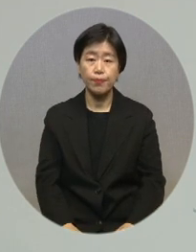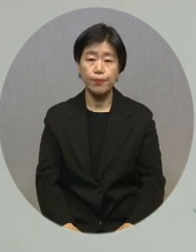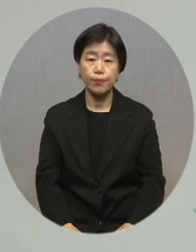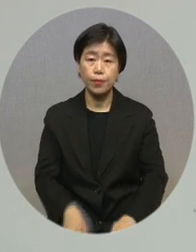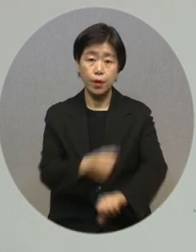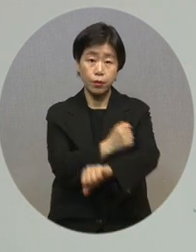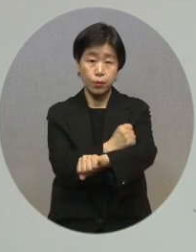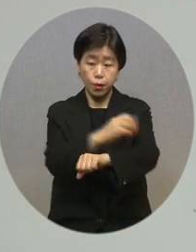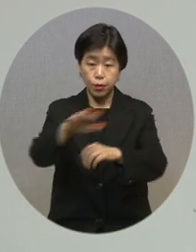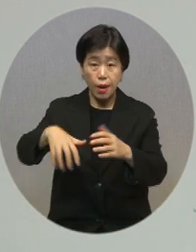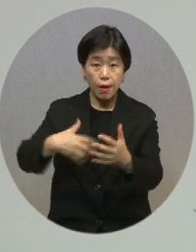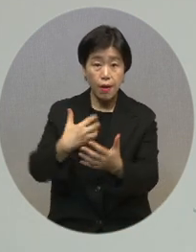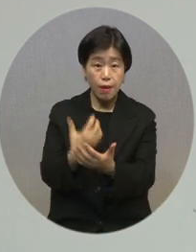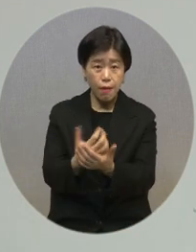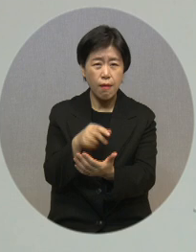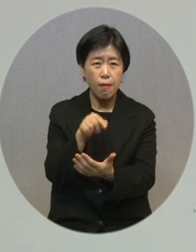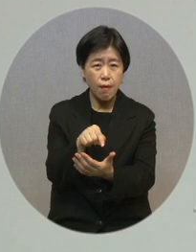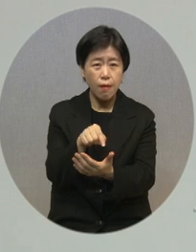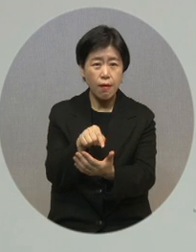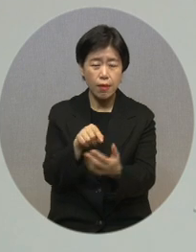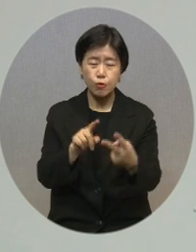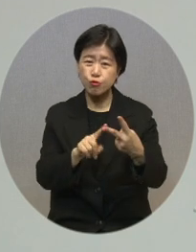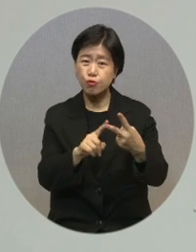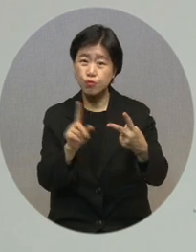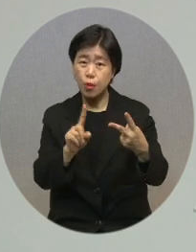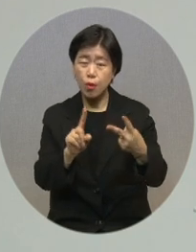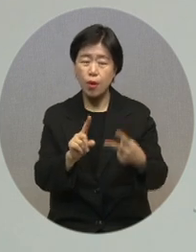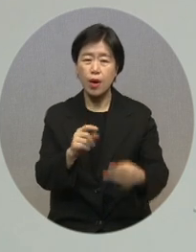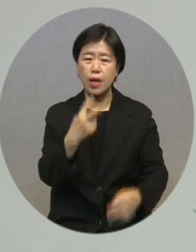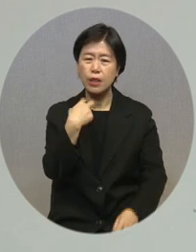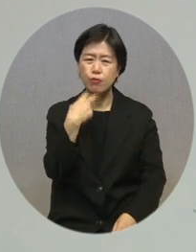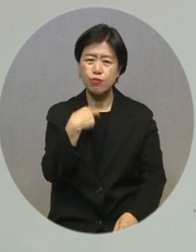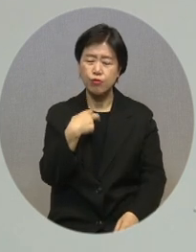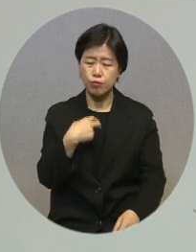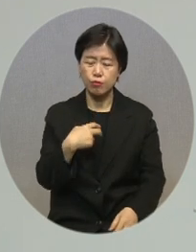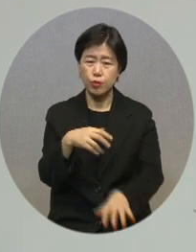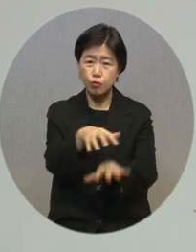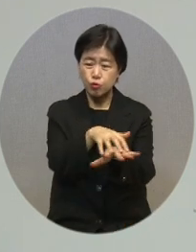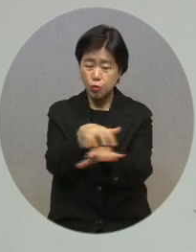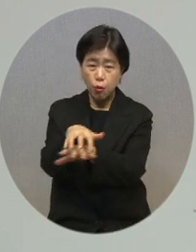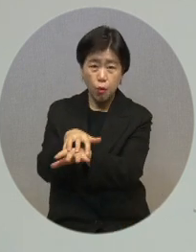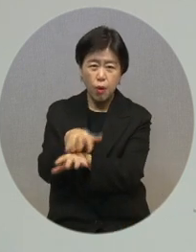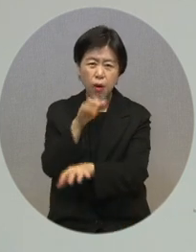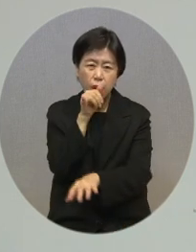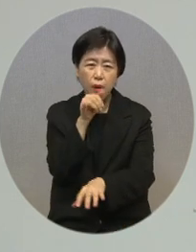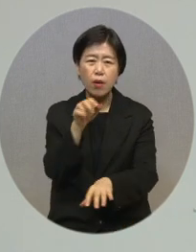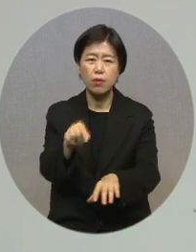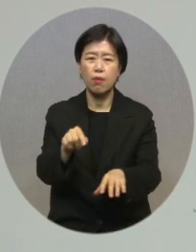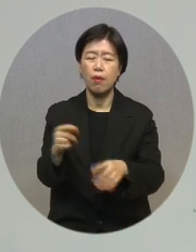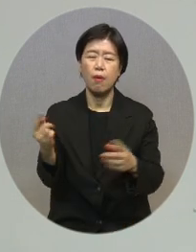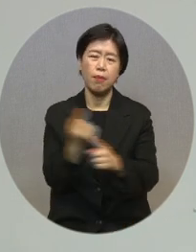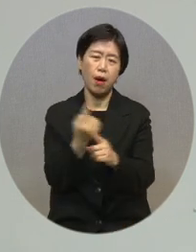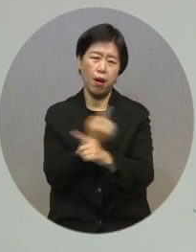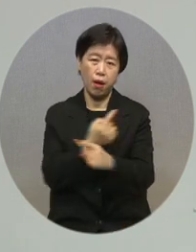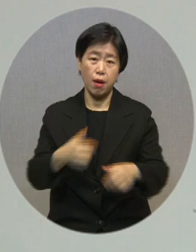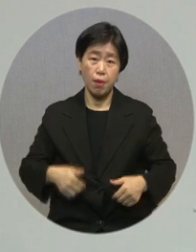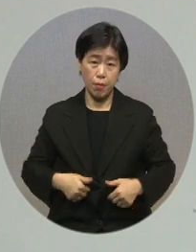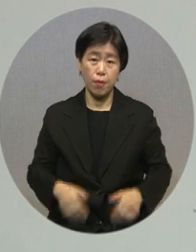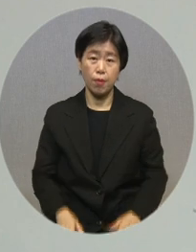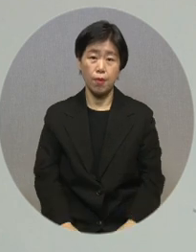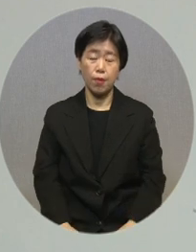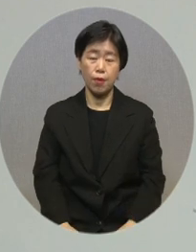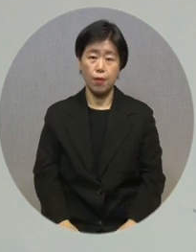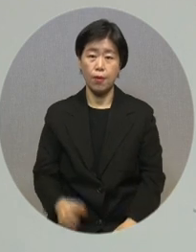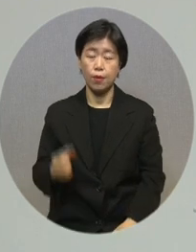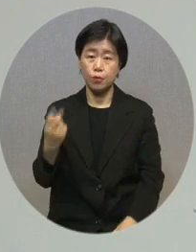그 노동개혁 과제가 이제 이중구조 개선과 노동유연화 과제인데 네. 이런 그 노동시장 이중구조 개선과 노동유연화 그